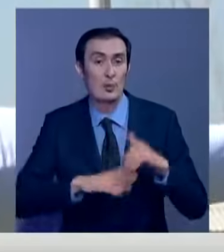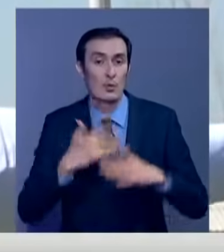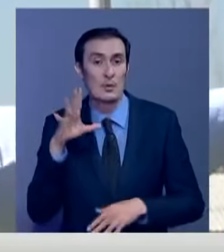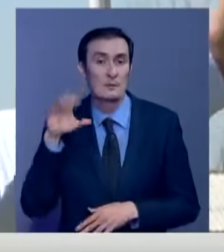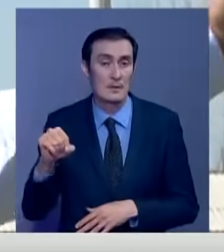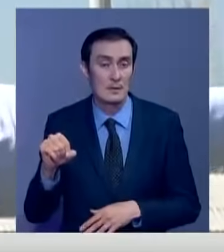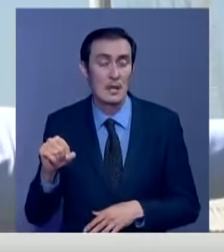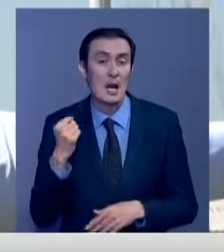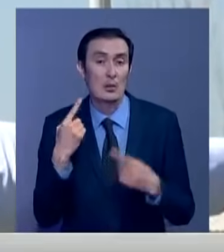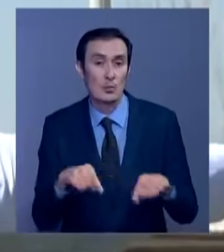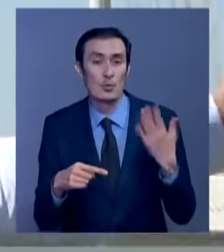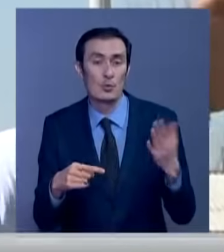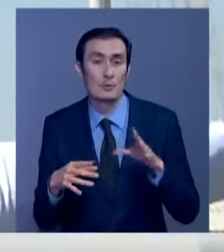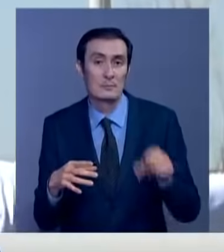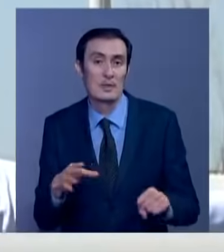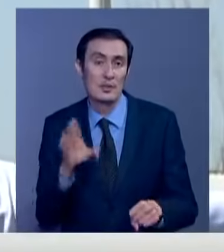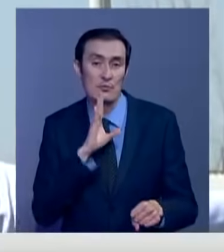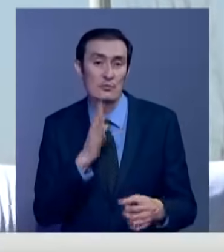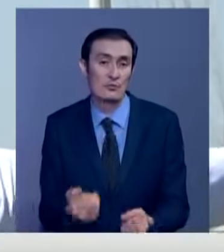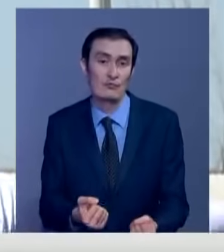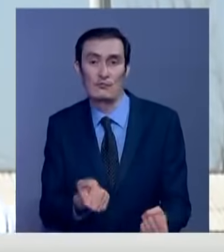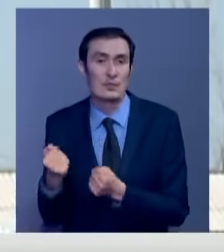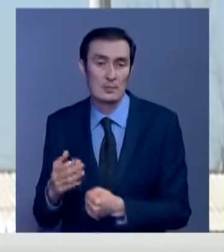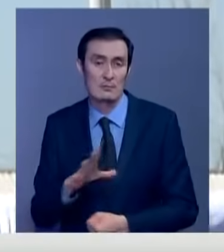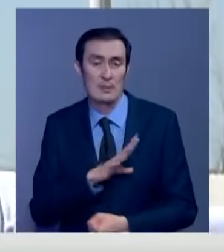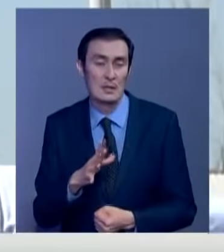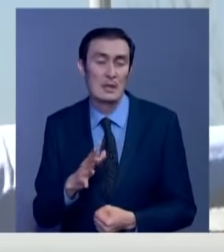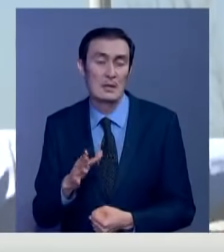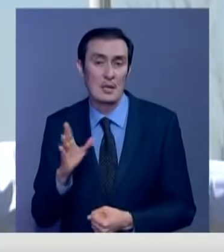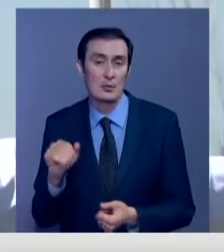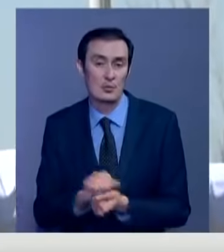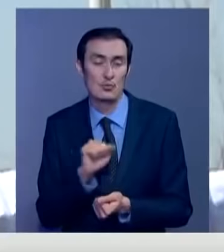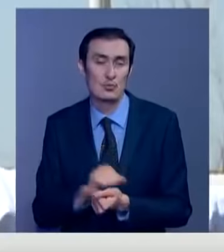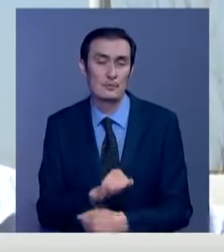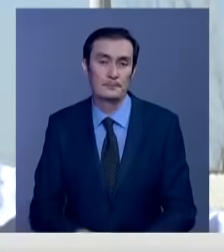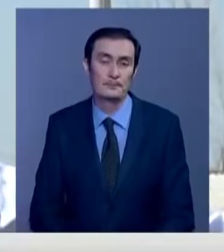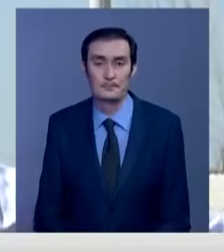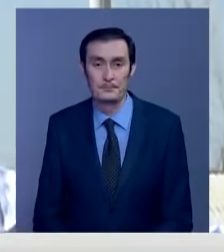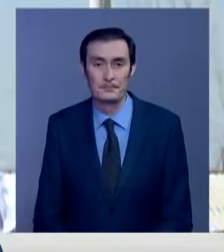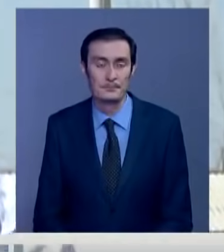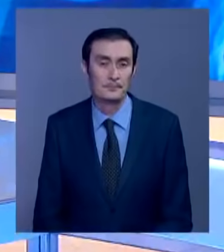я ухватился за нее, другой за девушку. Так я ее и вынес на сушу.